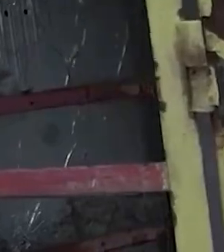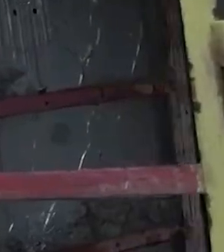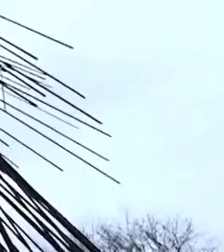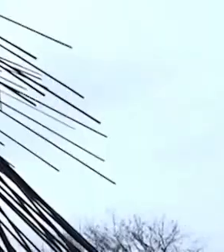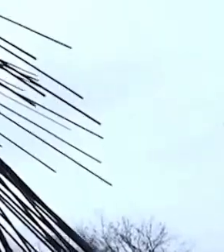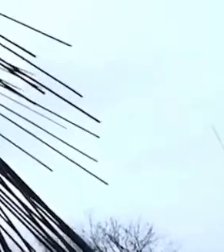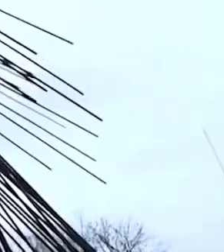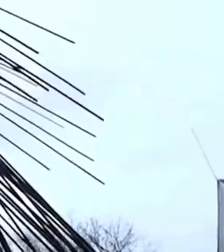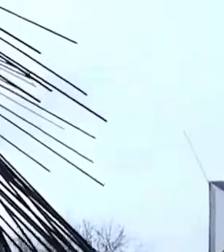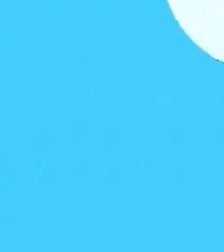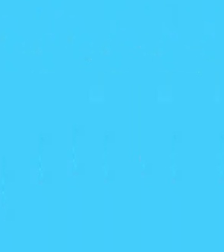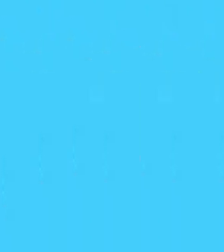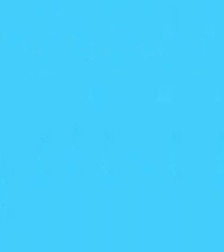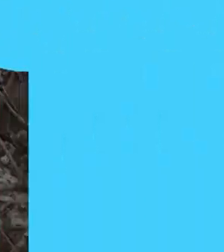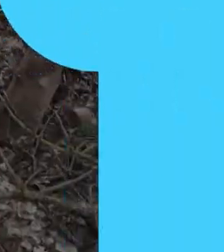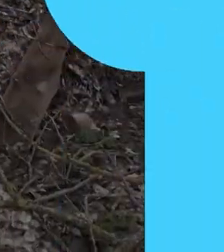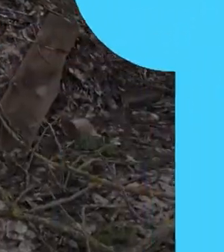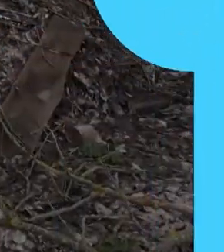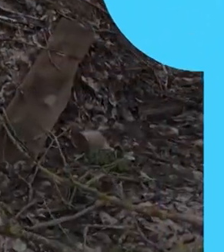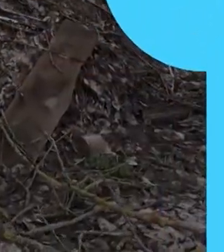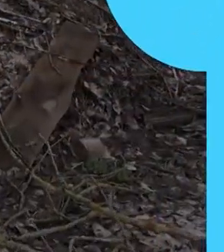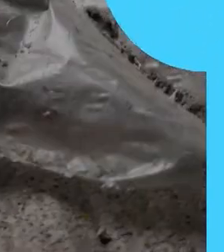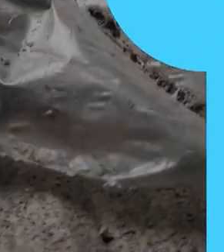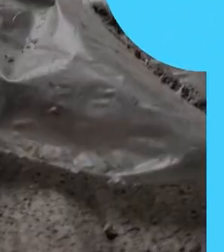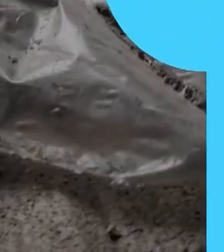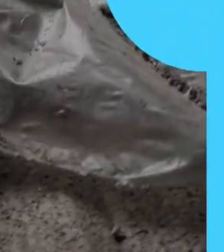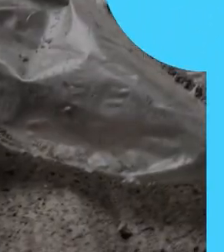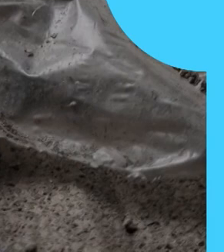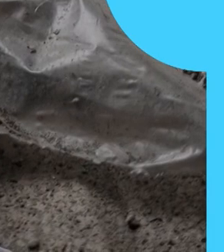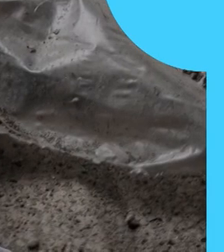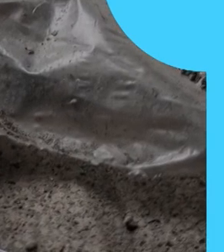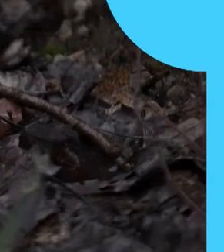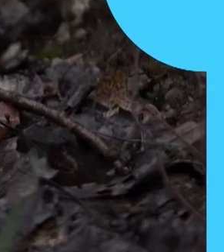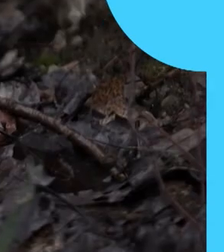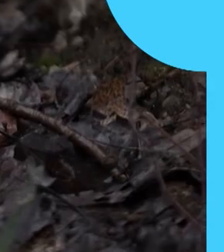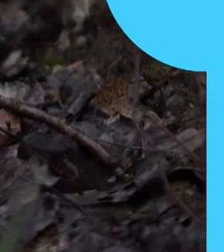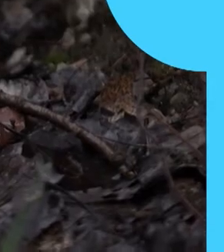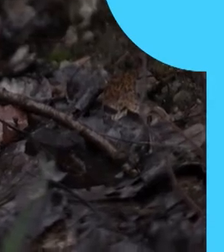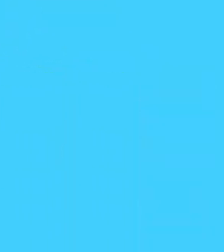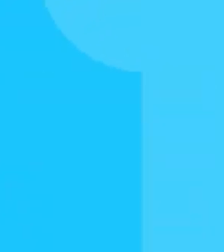Документальний проєкт «Видимий ворог» на місцевих каналах Суспільного мовлення.